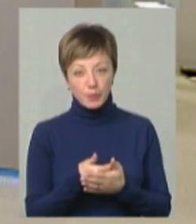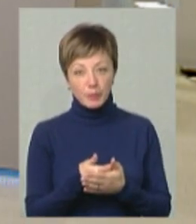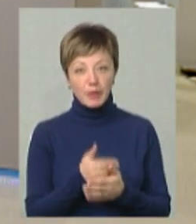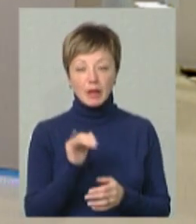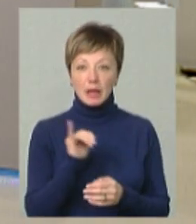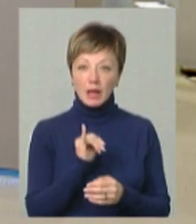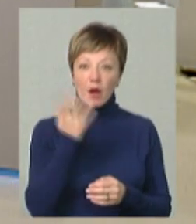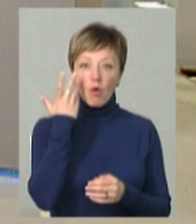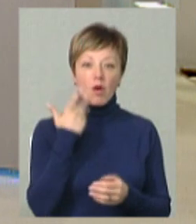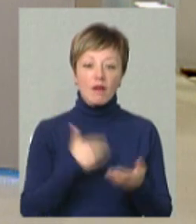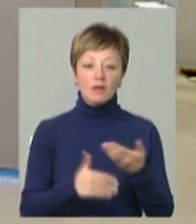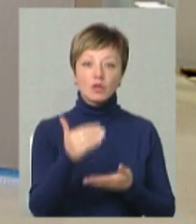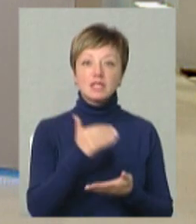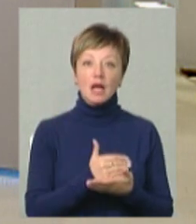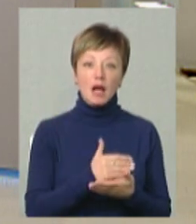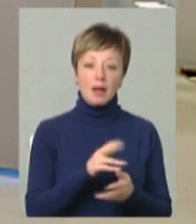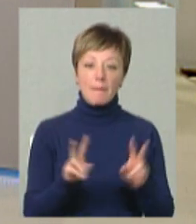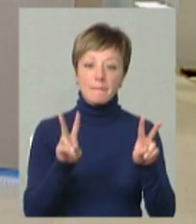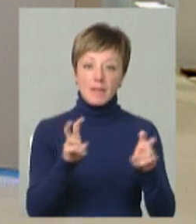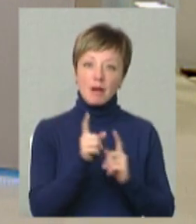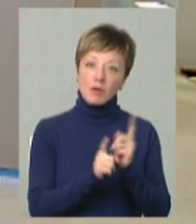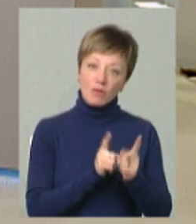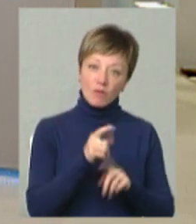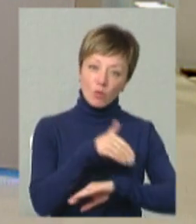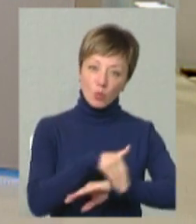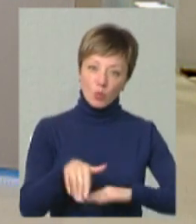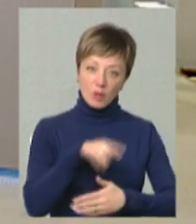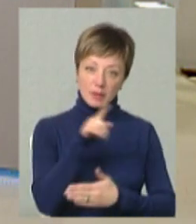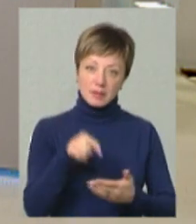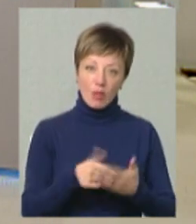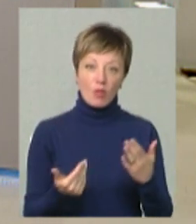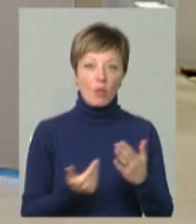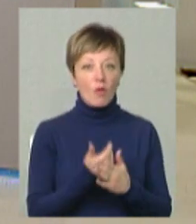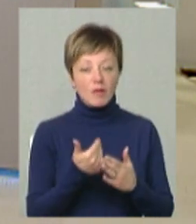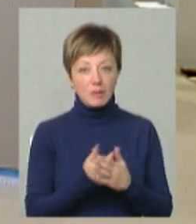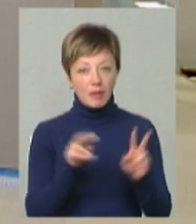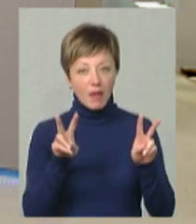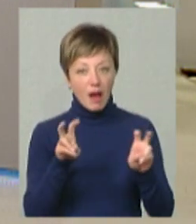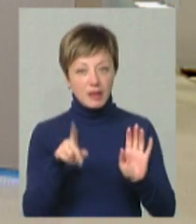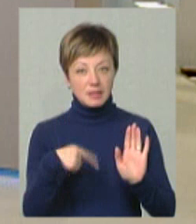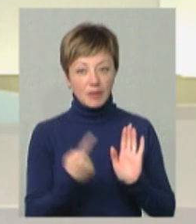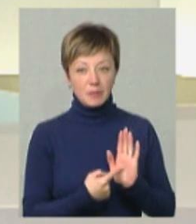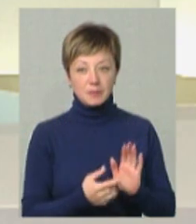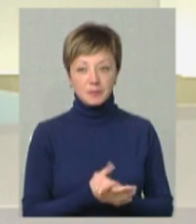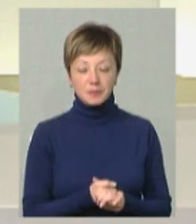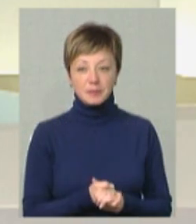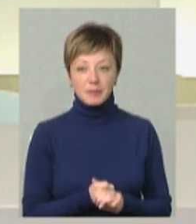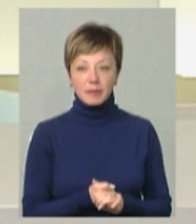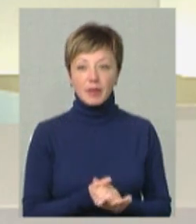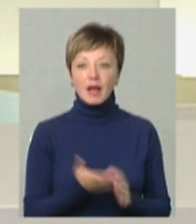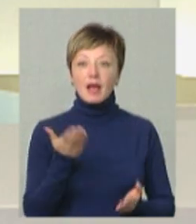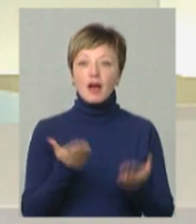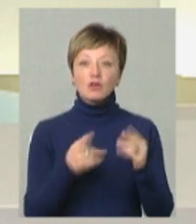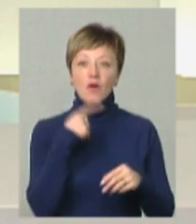І коли востаннє перейменовували чи називали вулиці новими іменами, назвами? Ну, якщо говорити